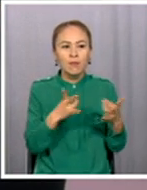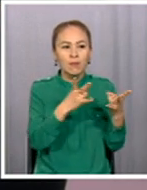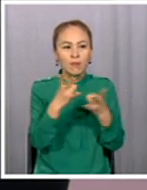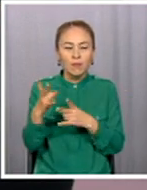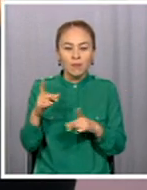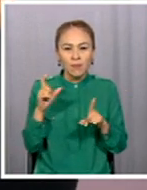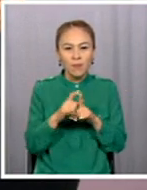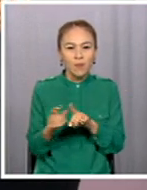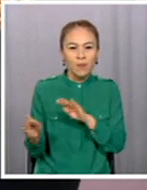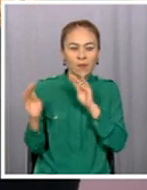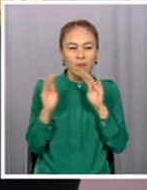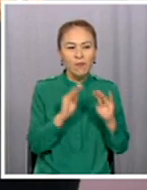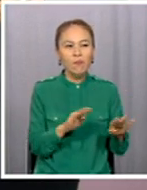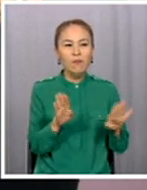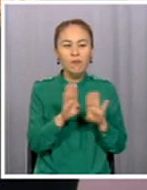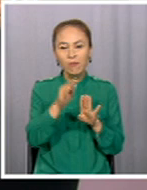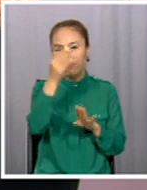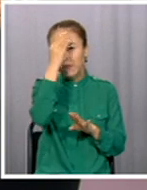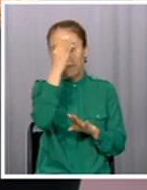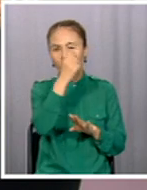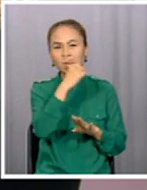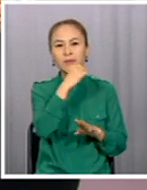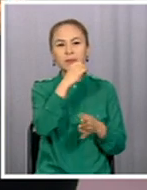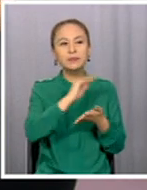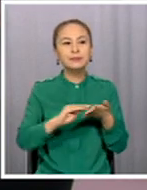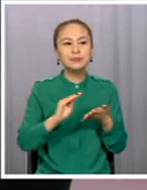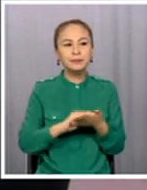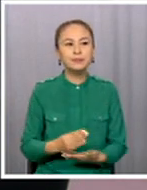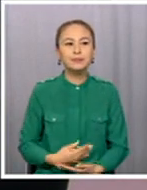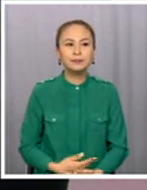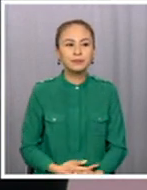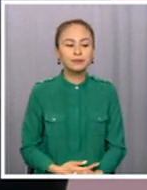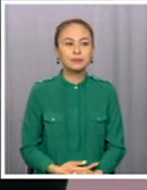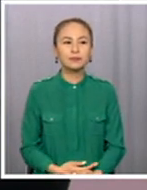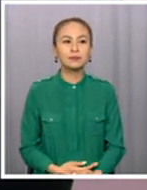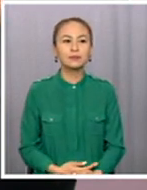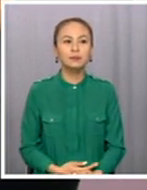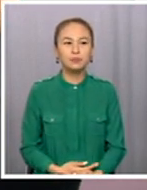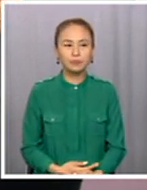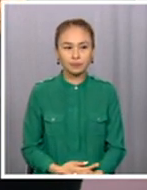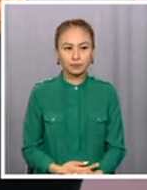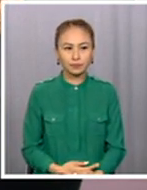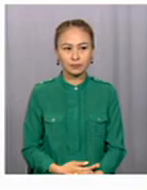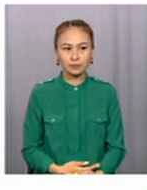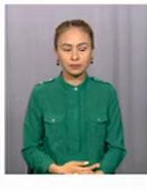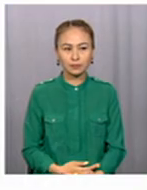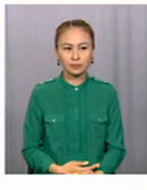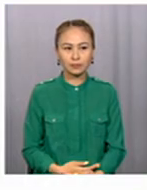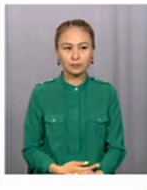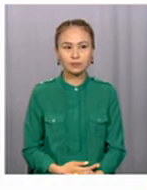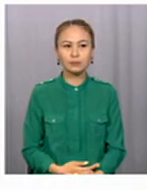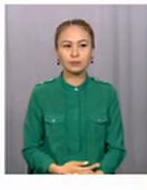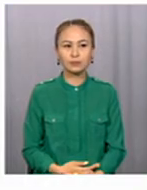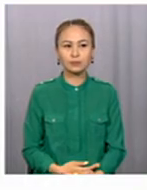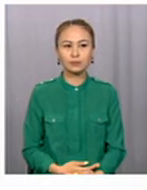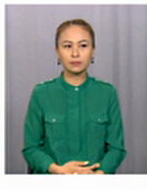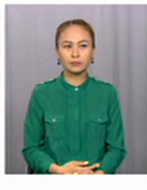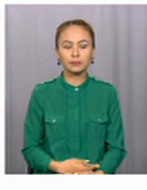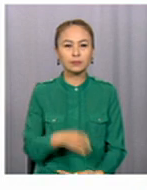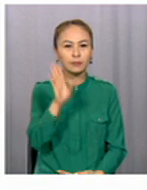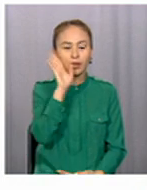сөзді қойып, мағыналы сөйлем құраймыз. Керекті сөздерді оқып жіберейік.